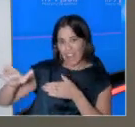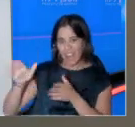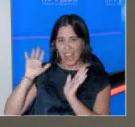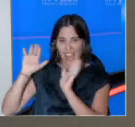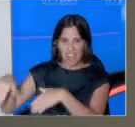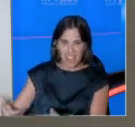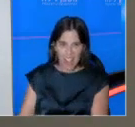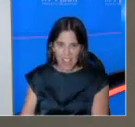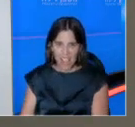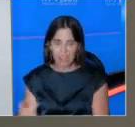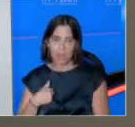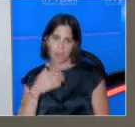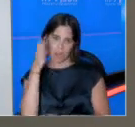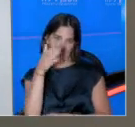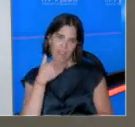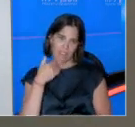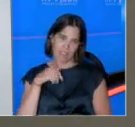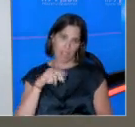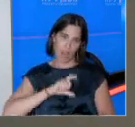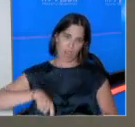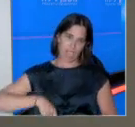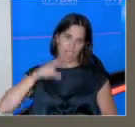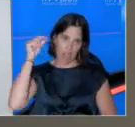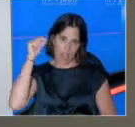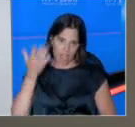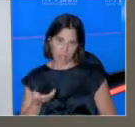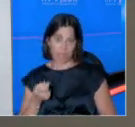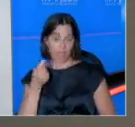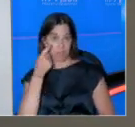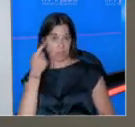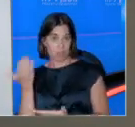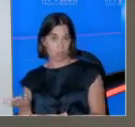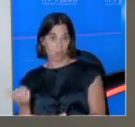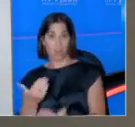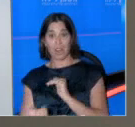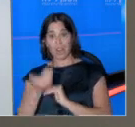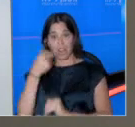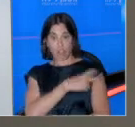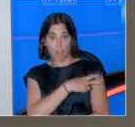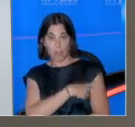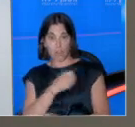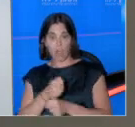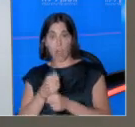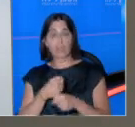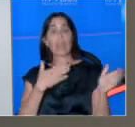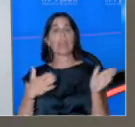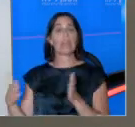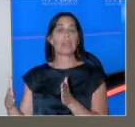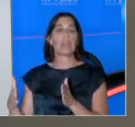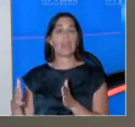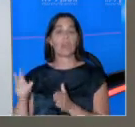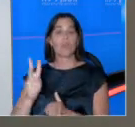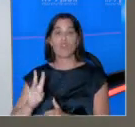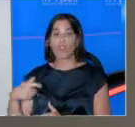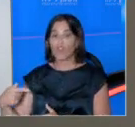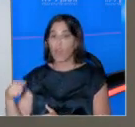לעזאזל מבחינת מדינת ישראל ועיריית תל אביב יפו. הנה, תראו, לפני שמשטרת ישראל עשתה סדר בשייח